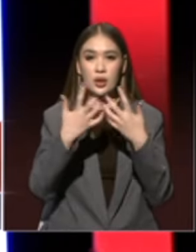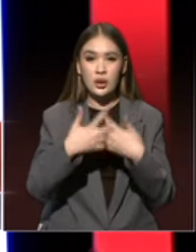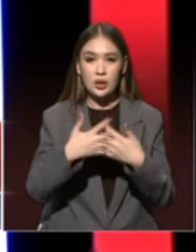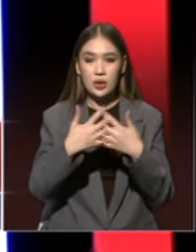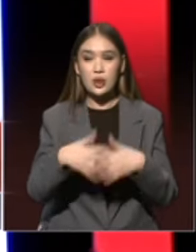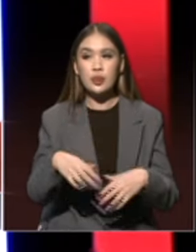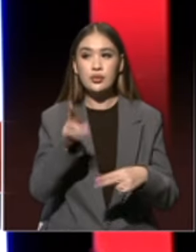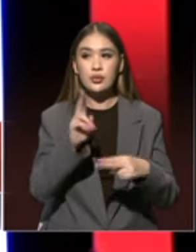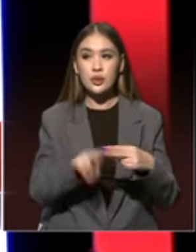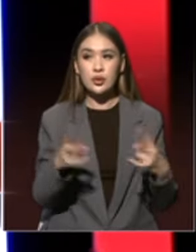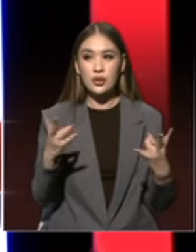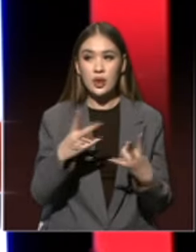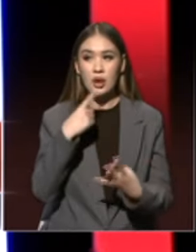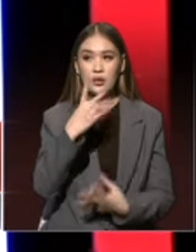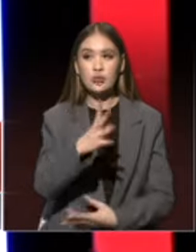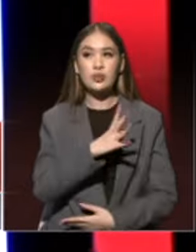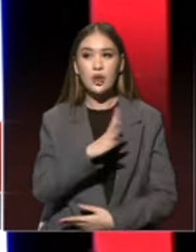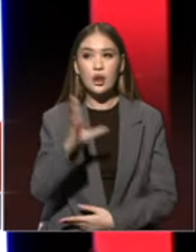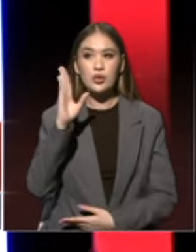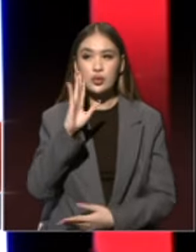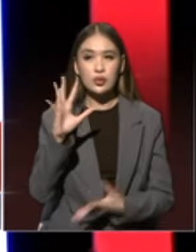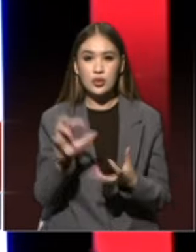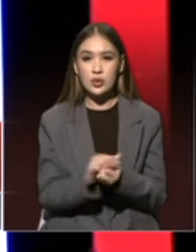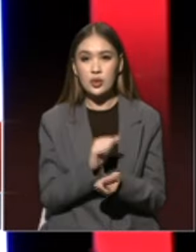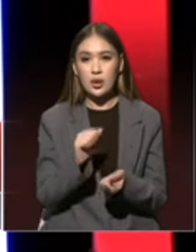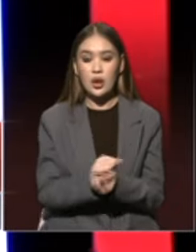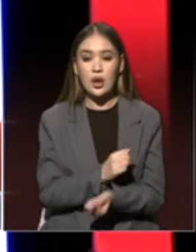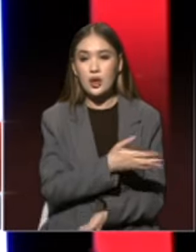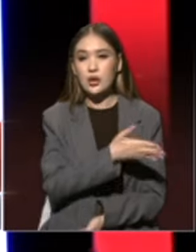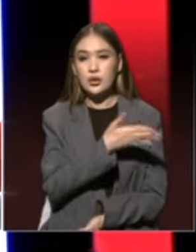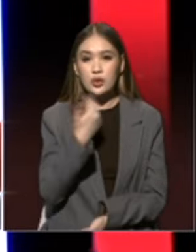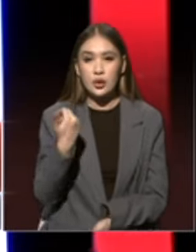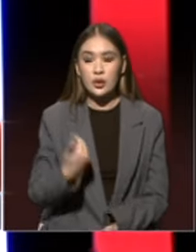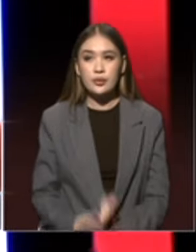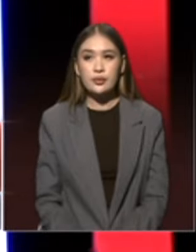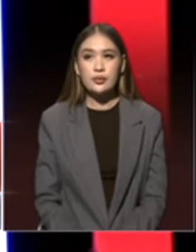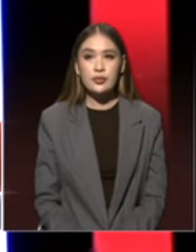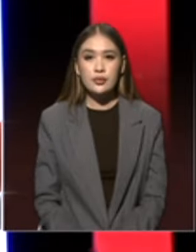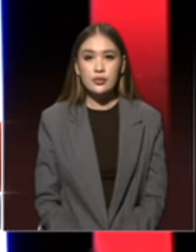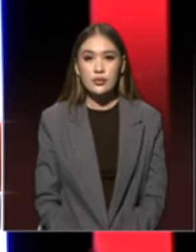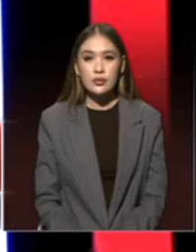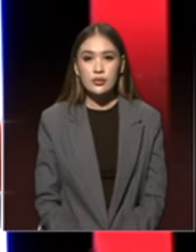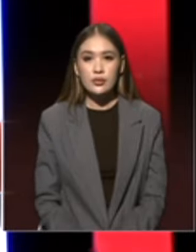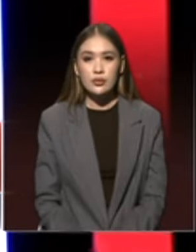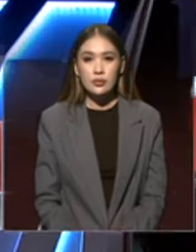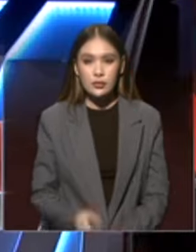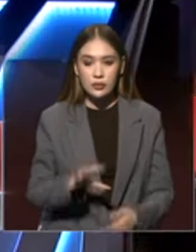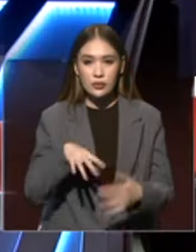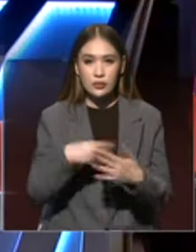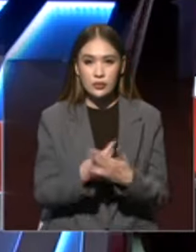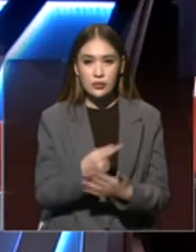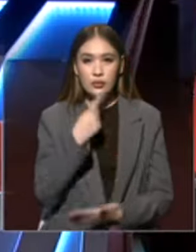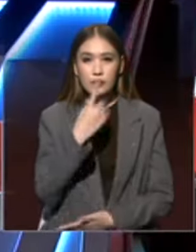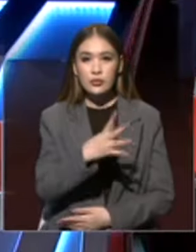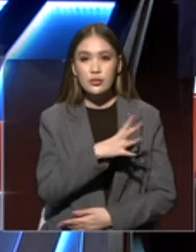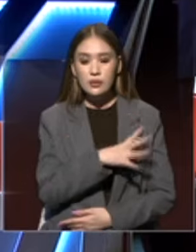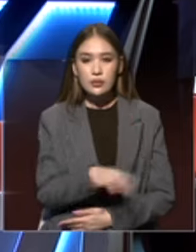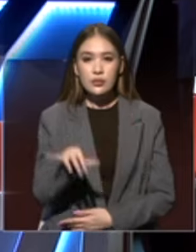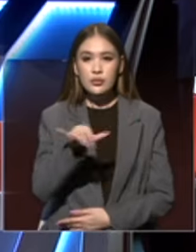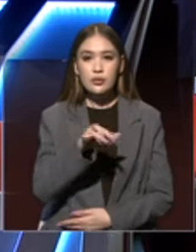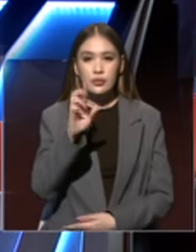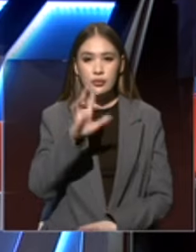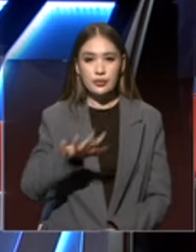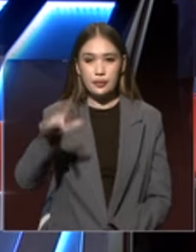деп. Ал мына мысалға су әлі кеткен жоқ мысалы. Қалай үлгересіздер соны? Сол жақ түсініксіз болып тұр бізге. Жаңа айтып отыр ғой мысалға, Оралда, Батыс